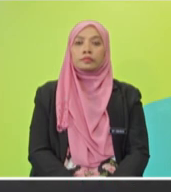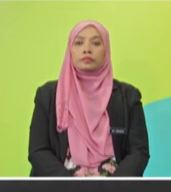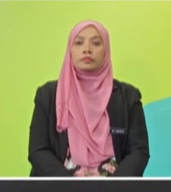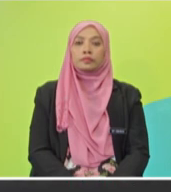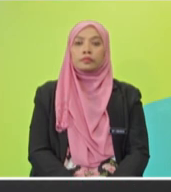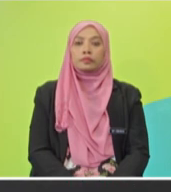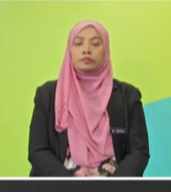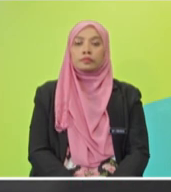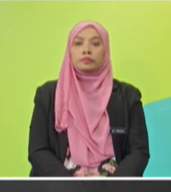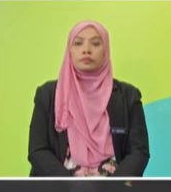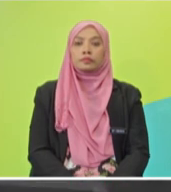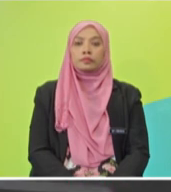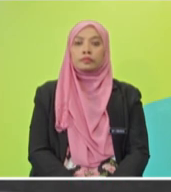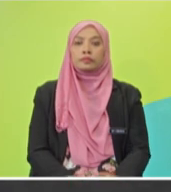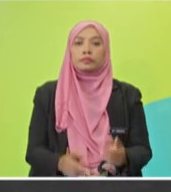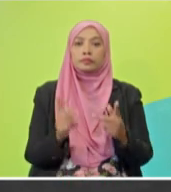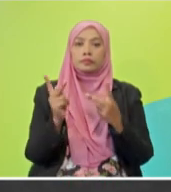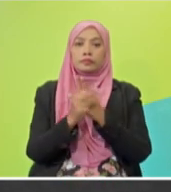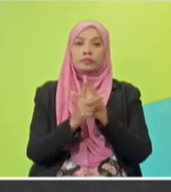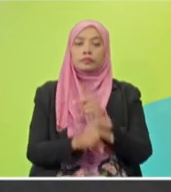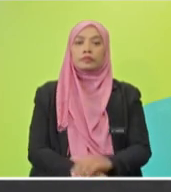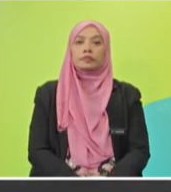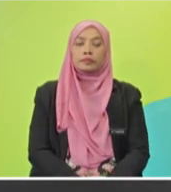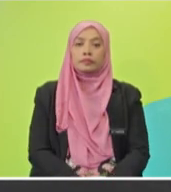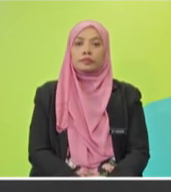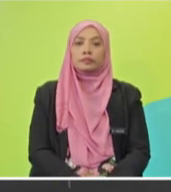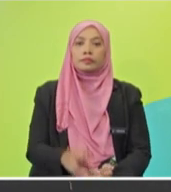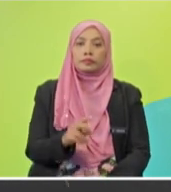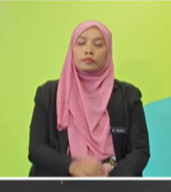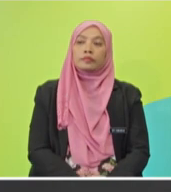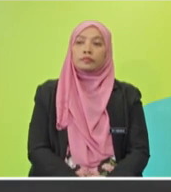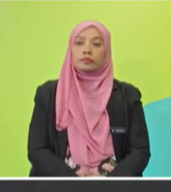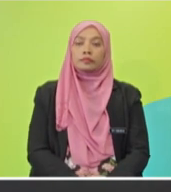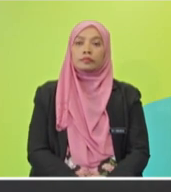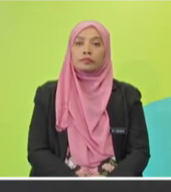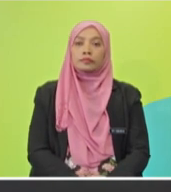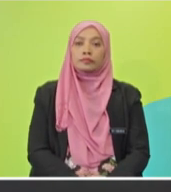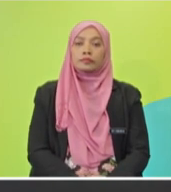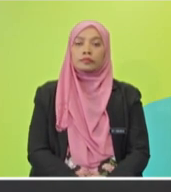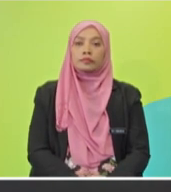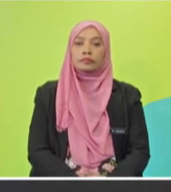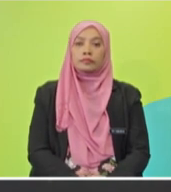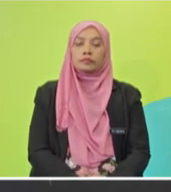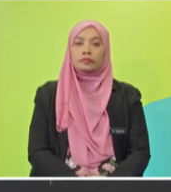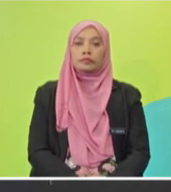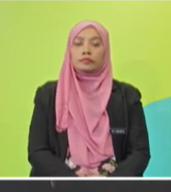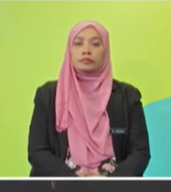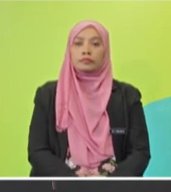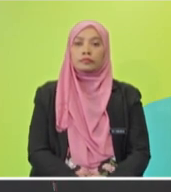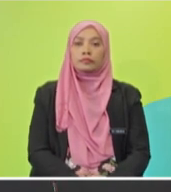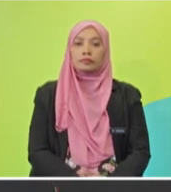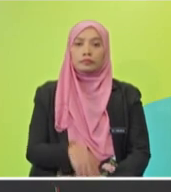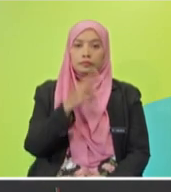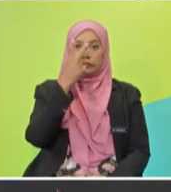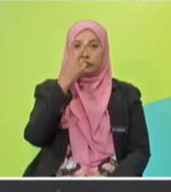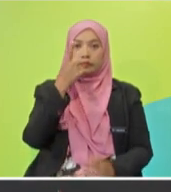Darab 60. So kita masuk kelas ni. Jadi 4 minit, nisbah 2 minit, nisbah 96 minit. Maka kita